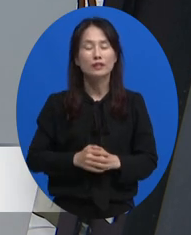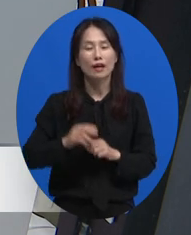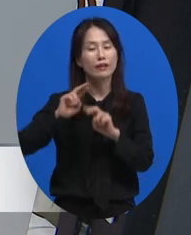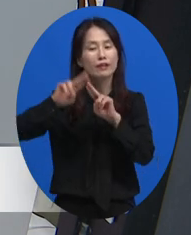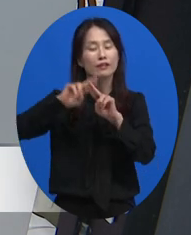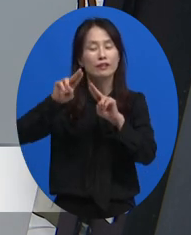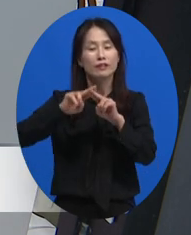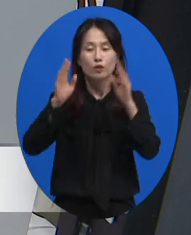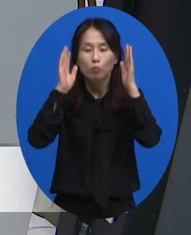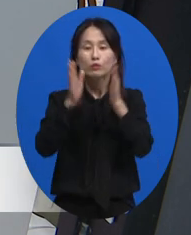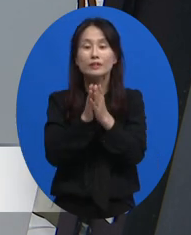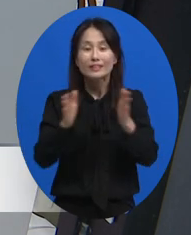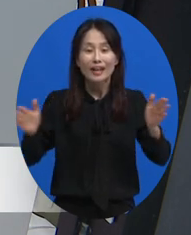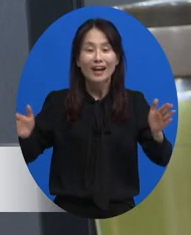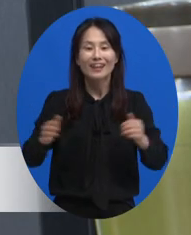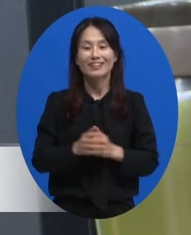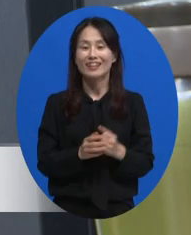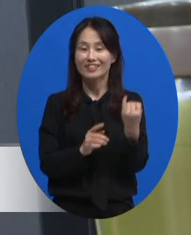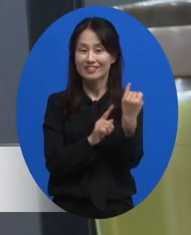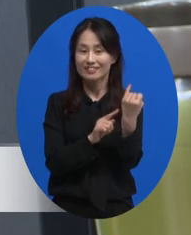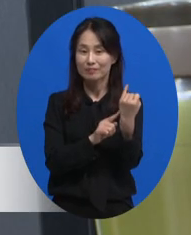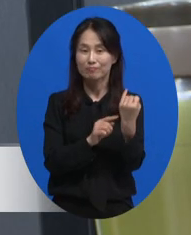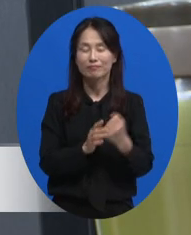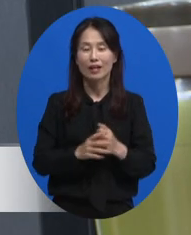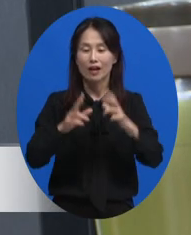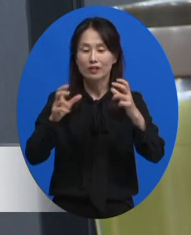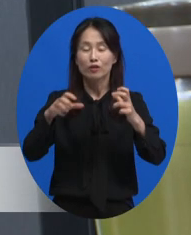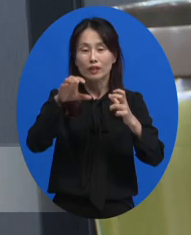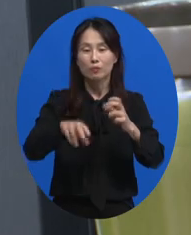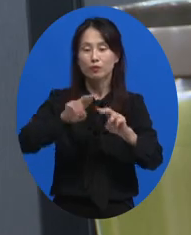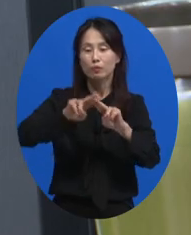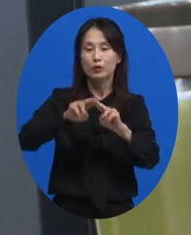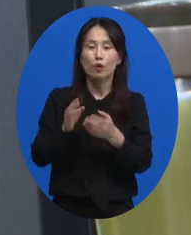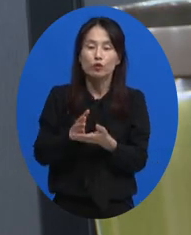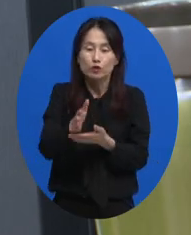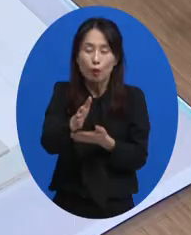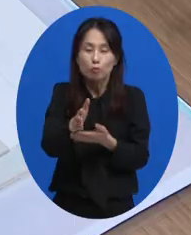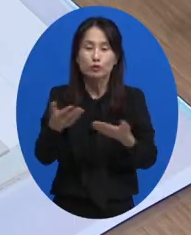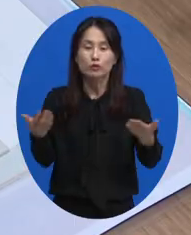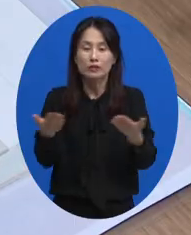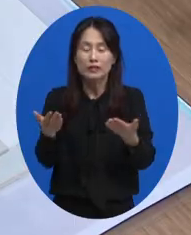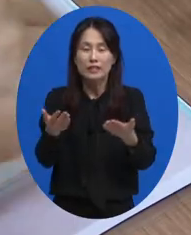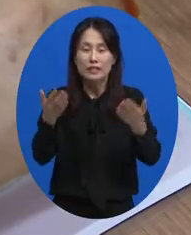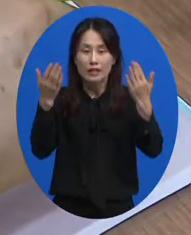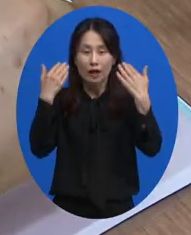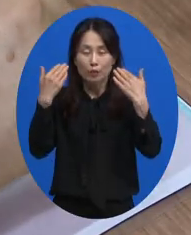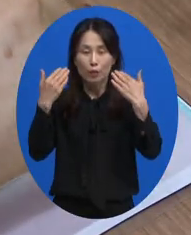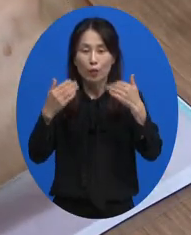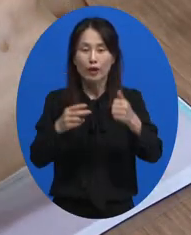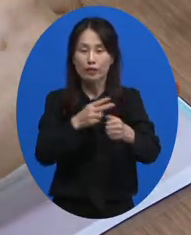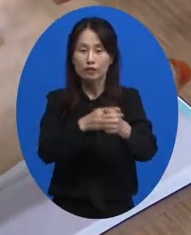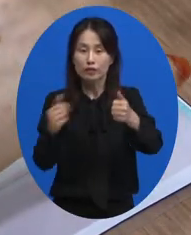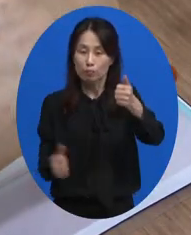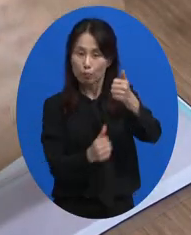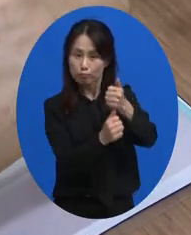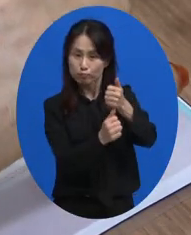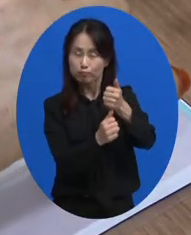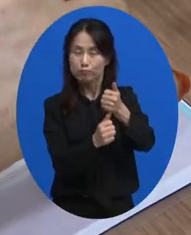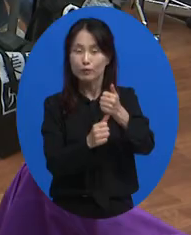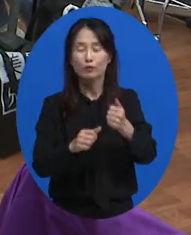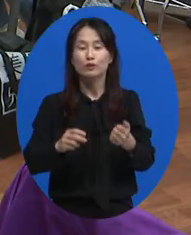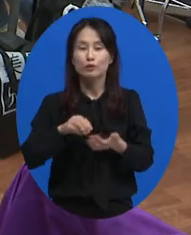60살에 헤어 디자이너 공부를 시작한 장미화 씨. 성남에 있는 한 미용 전문 직업 학교에 최근 보조